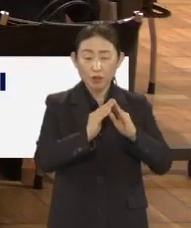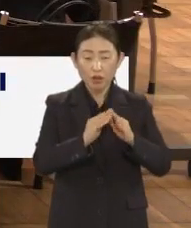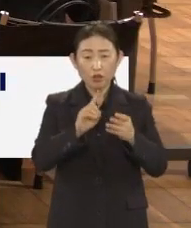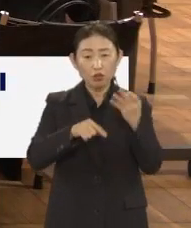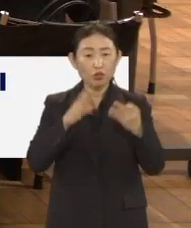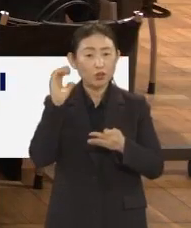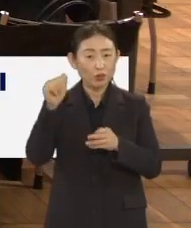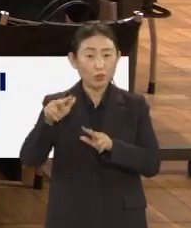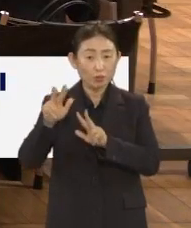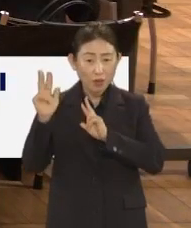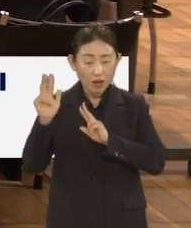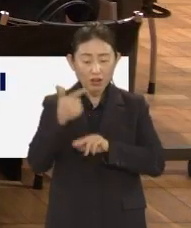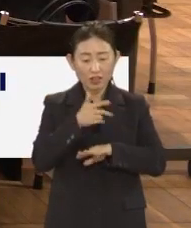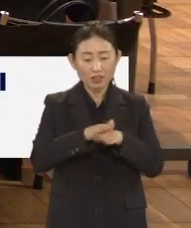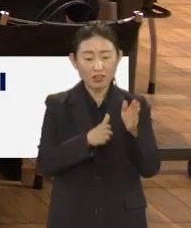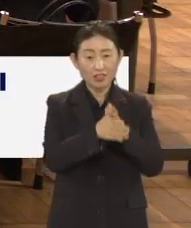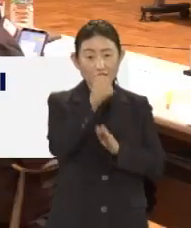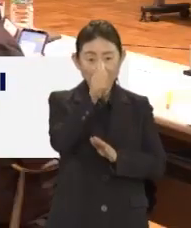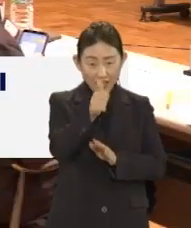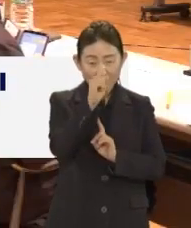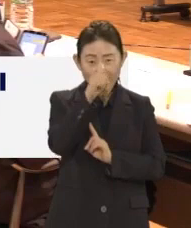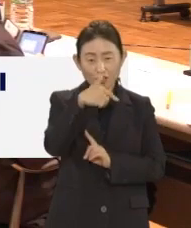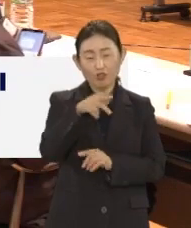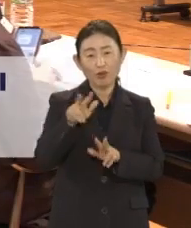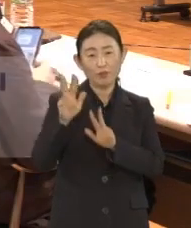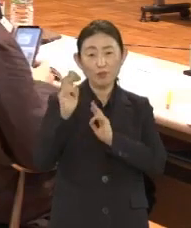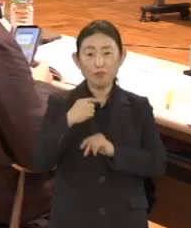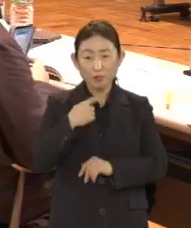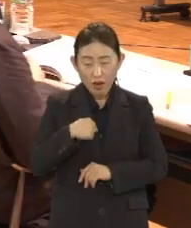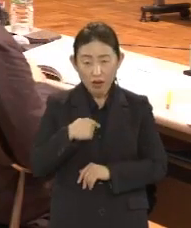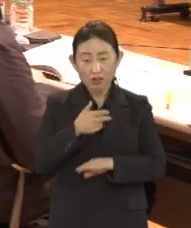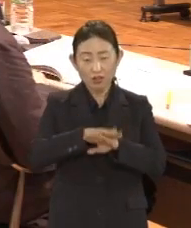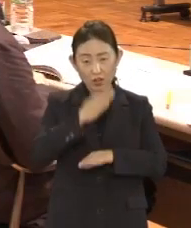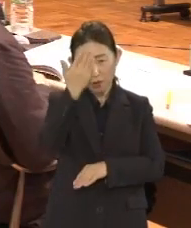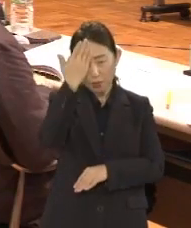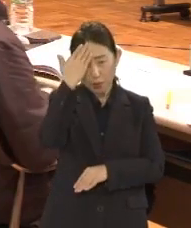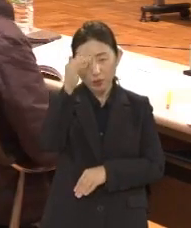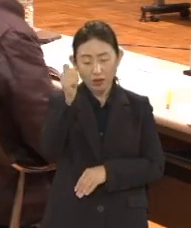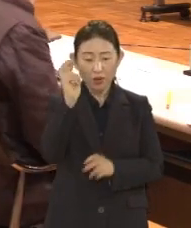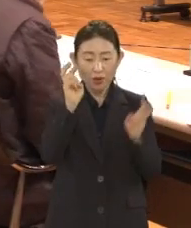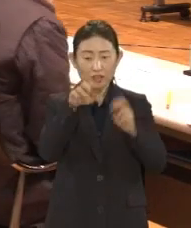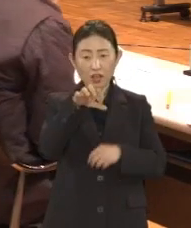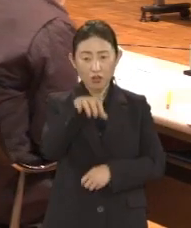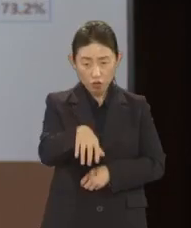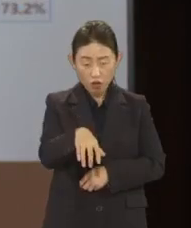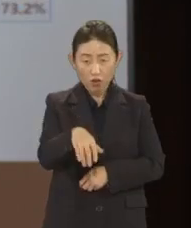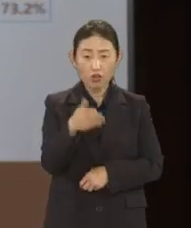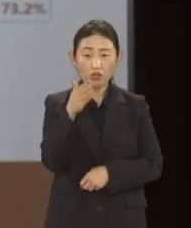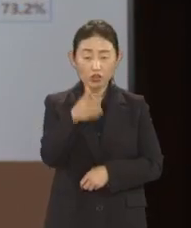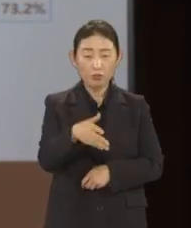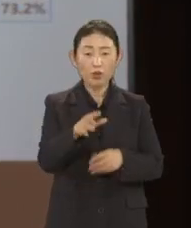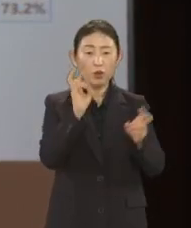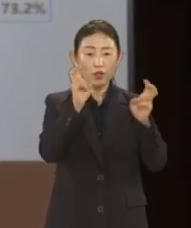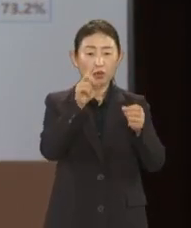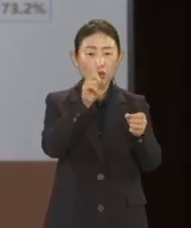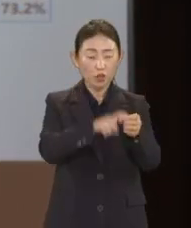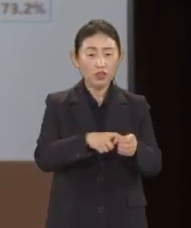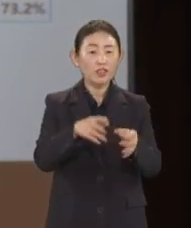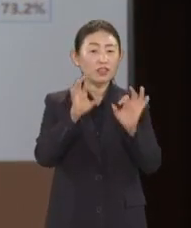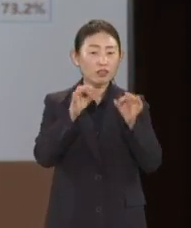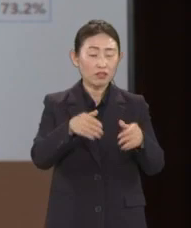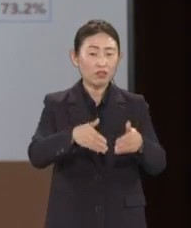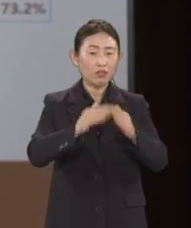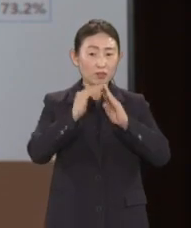공약이자 이장우 대전시장의 핵심 공약사업으로 대전의 본사를 둔 맞춤형 벤처투자 전문 금융기관 설립을 목표로 하고